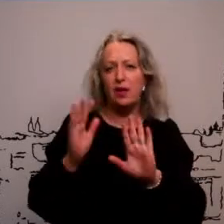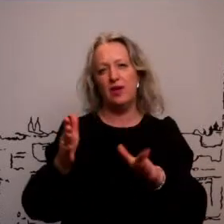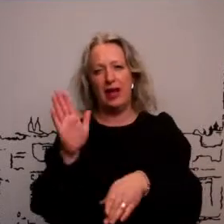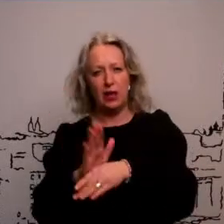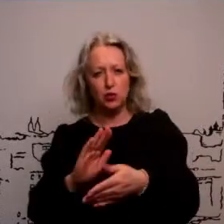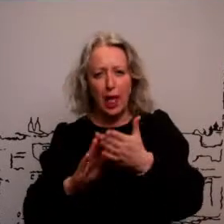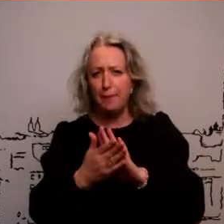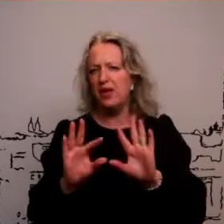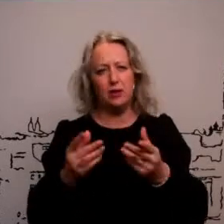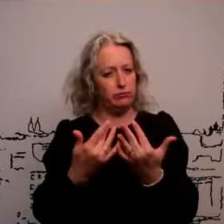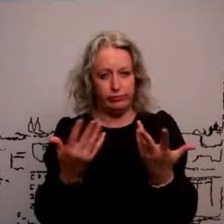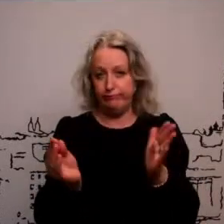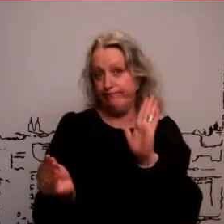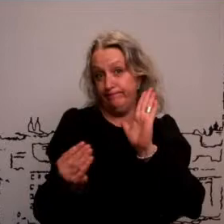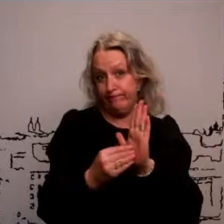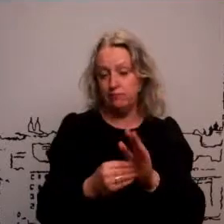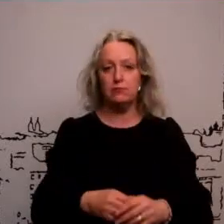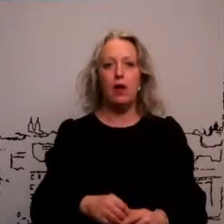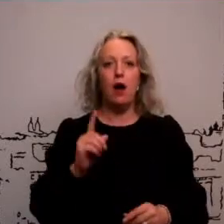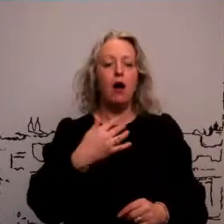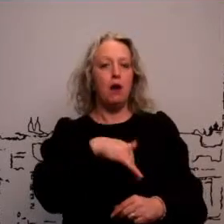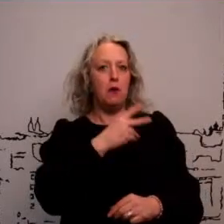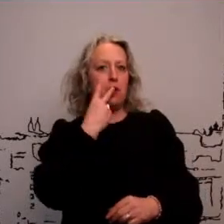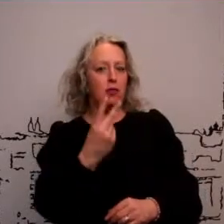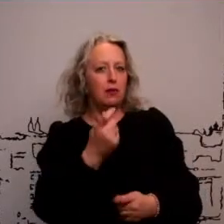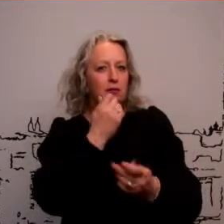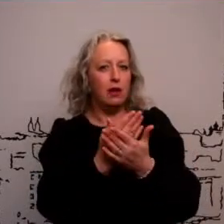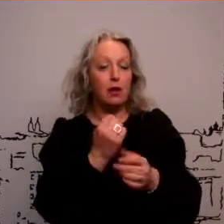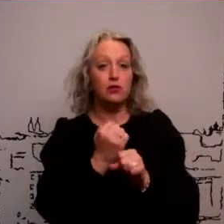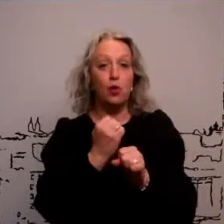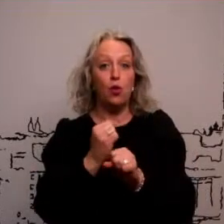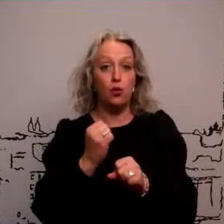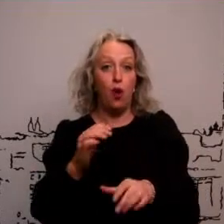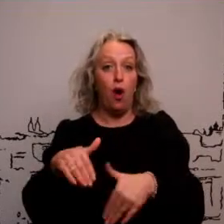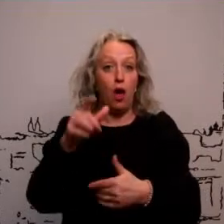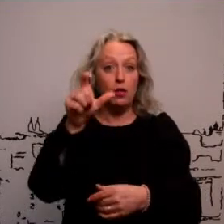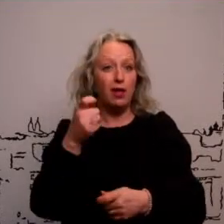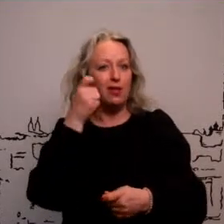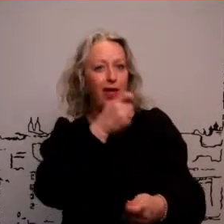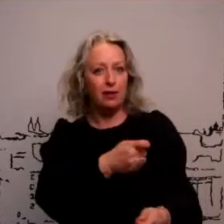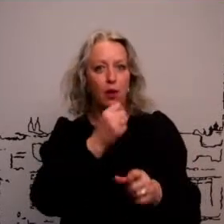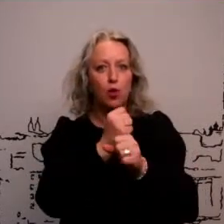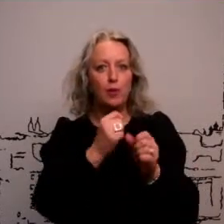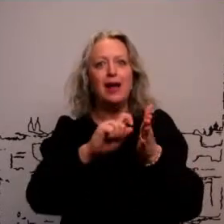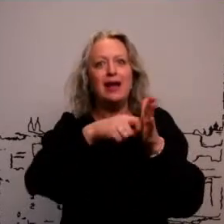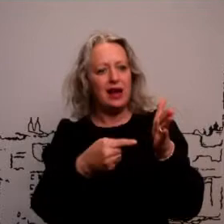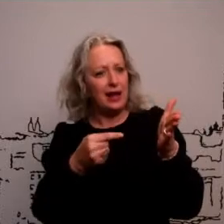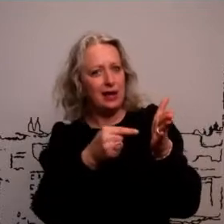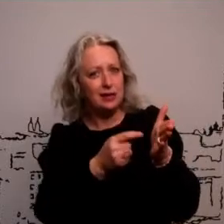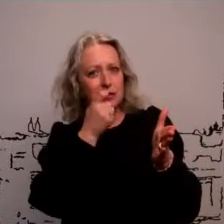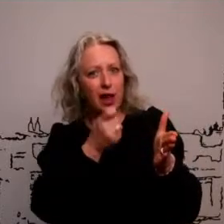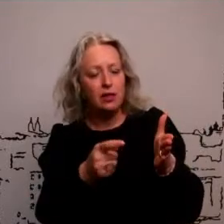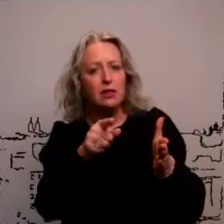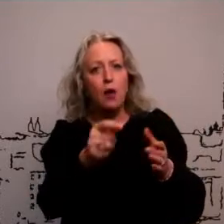käsundusleping. Ja me oleme näinud sellised juhtumi küll, et kus näiteks tööandja näitab seal töötamise registris just kui töötaja on osakoormusega